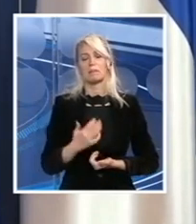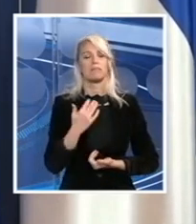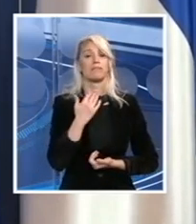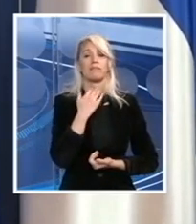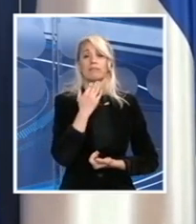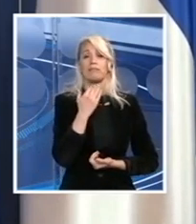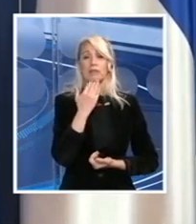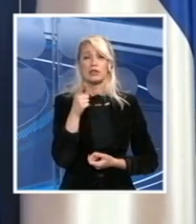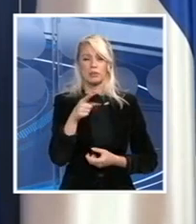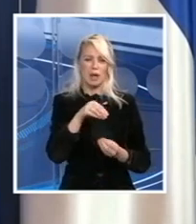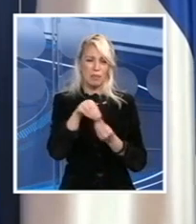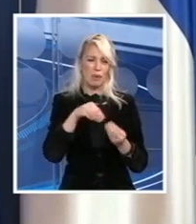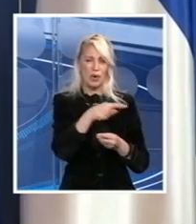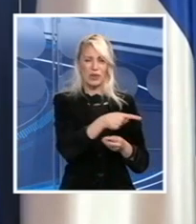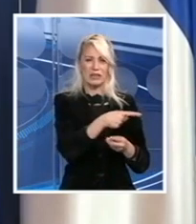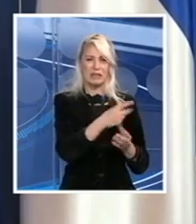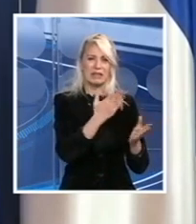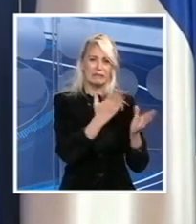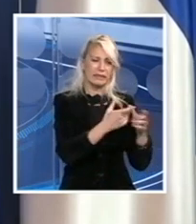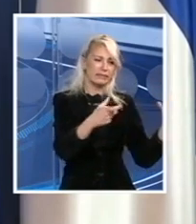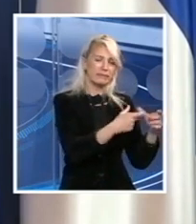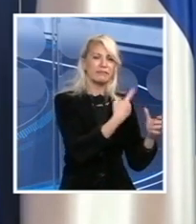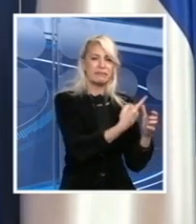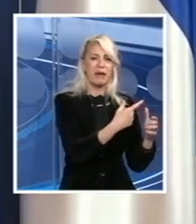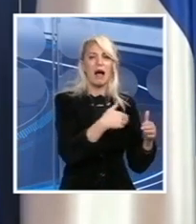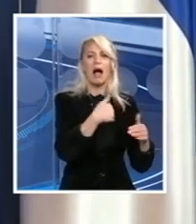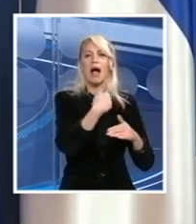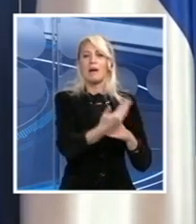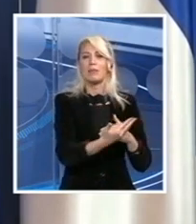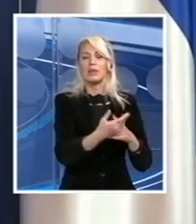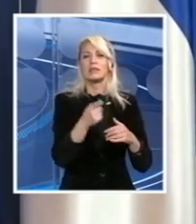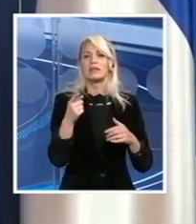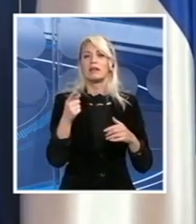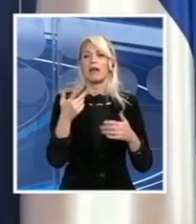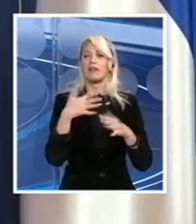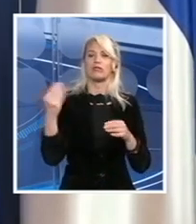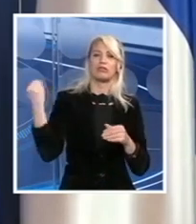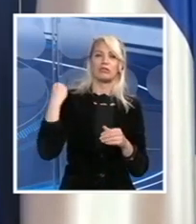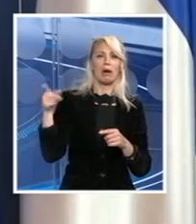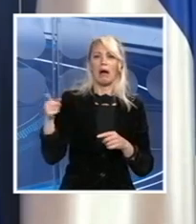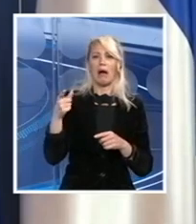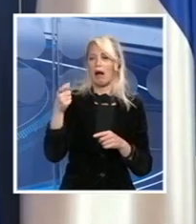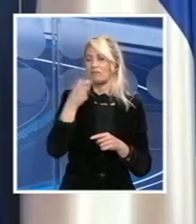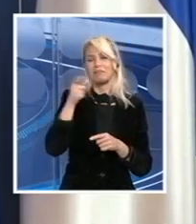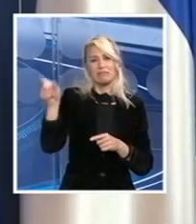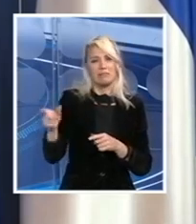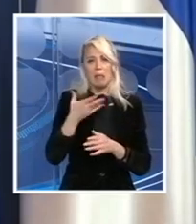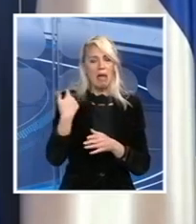oni bili u karantinu, pa naknadno saznali da nije pozitivan, to može da znači samo